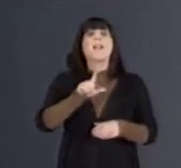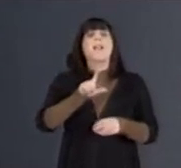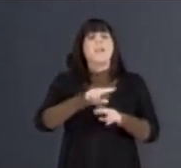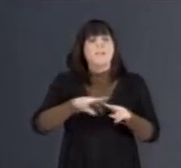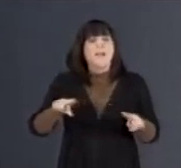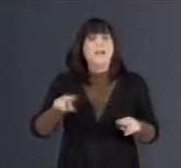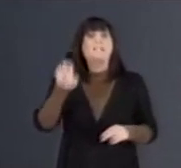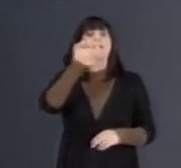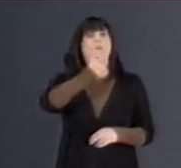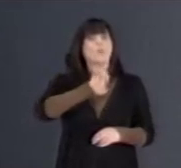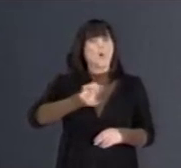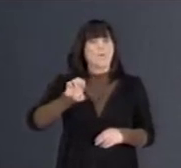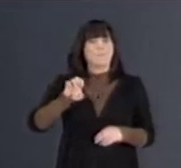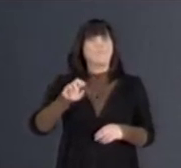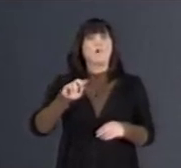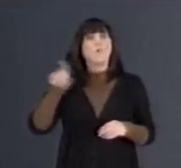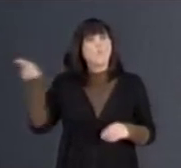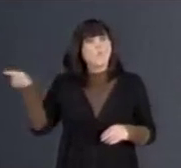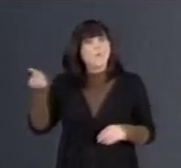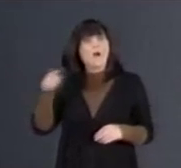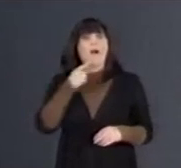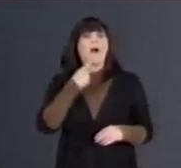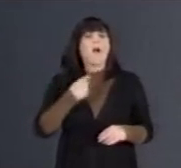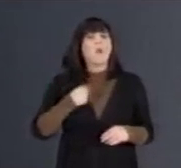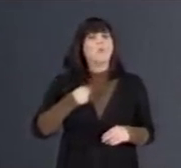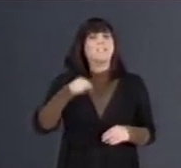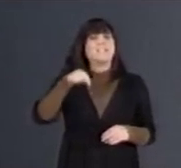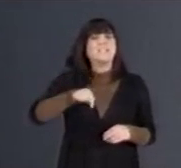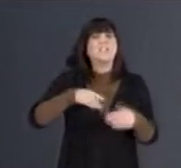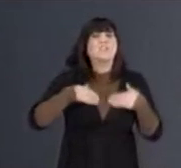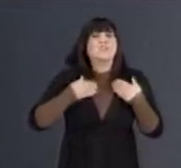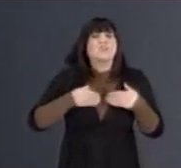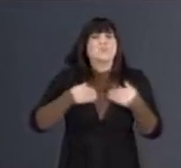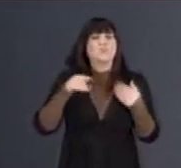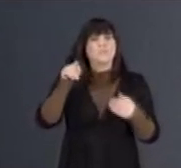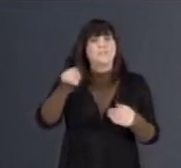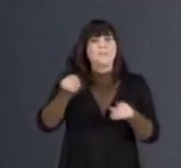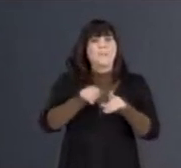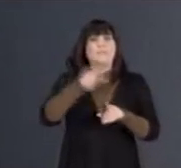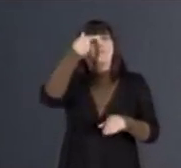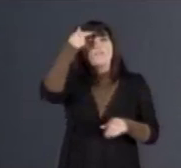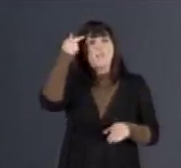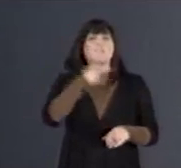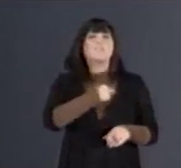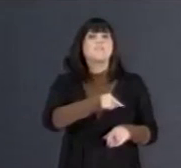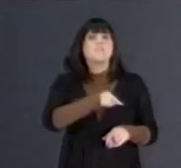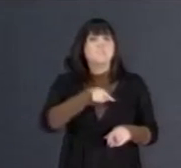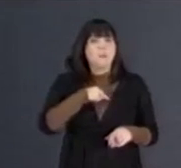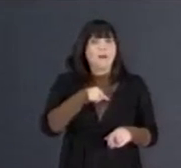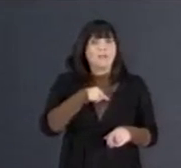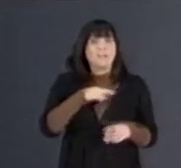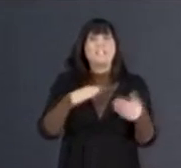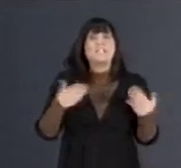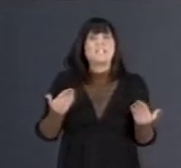-Allianz of Liberals daw għalu lissa mnextuq t-testja il-elezzjoni ġenerali nazjonali ta' pa'